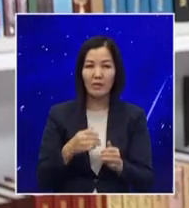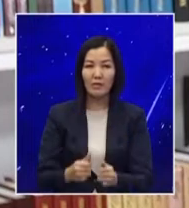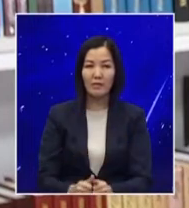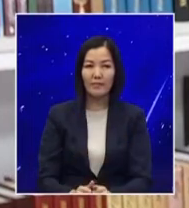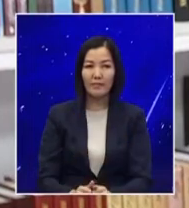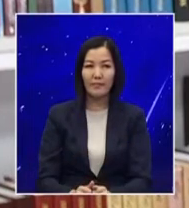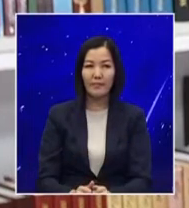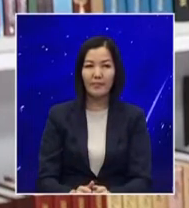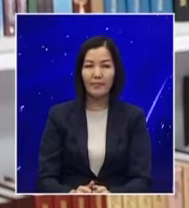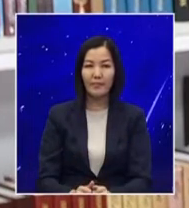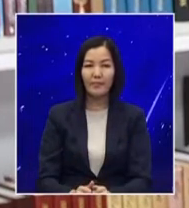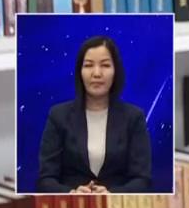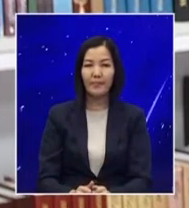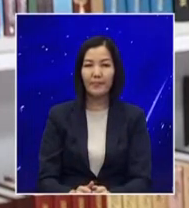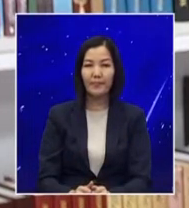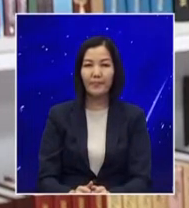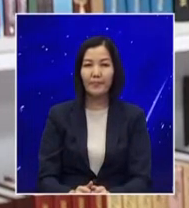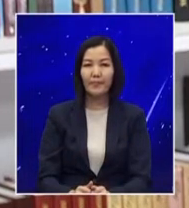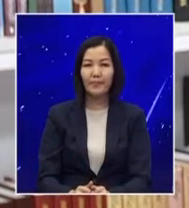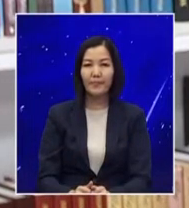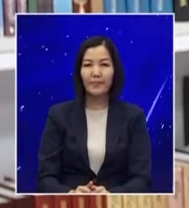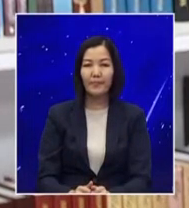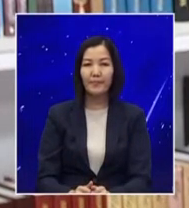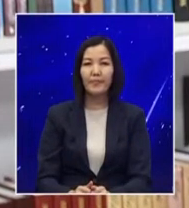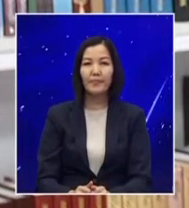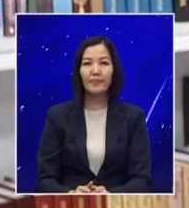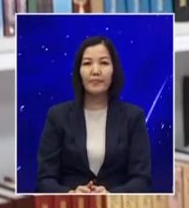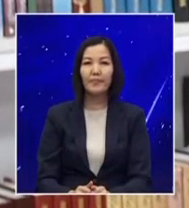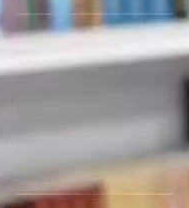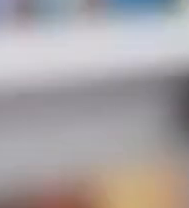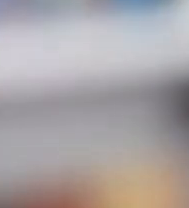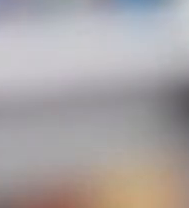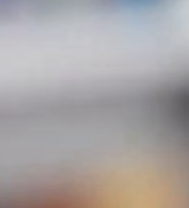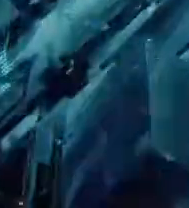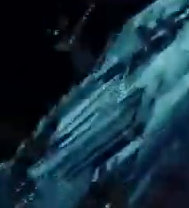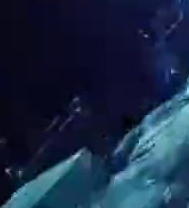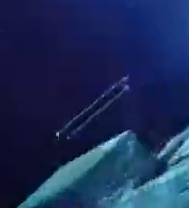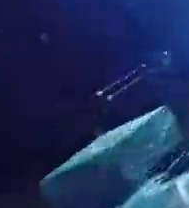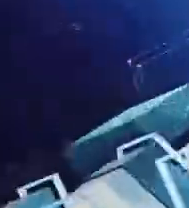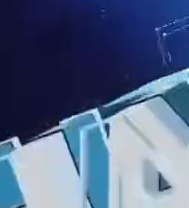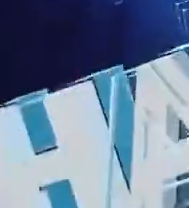етпейтін дүние. Медет Жұмабай, Жасұлан Шымкенже, Жетісу телеарнасы.